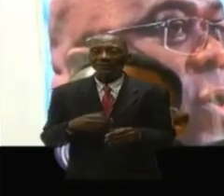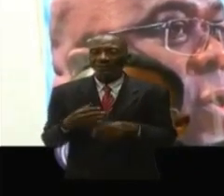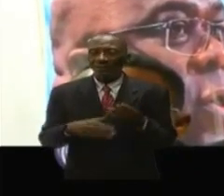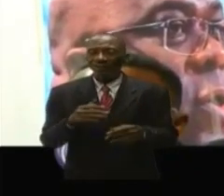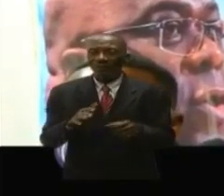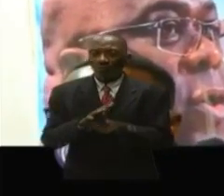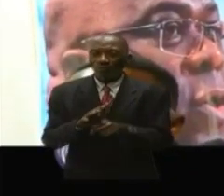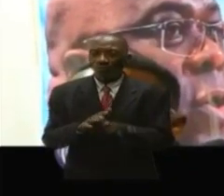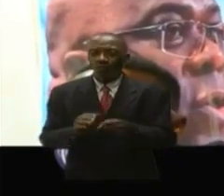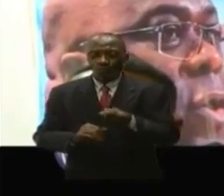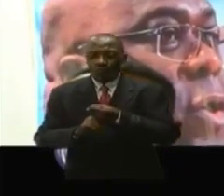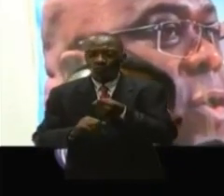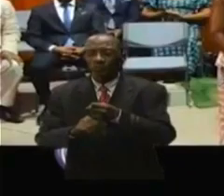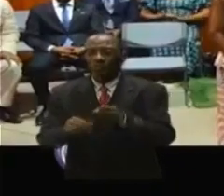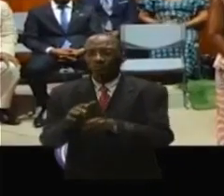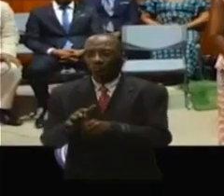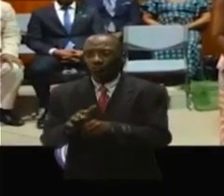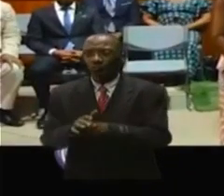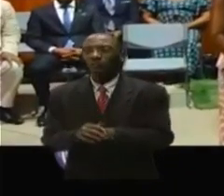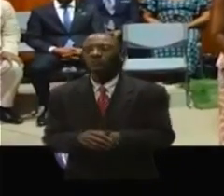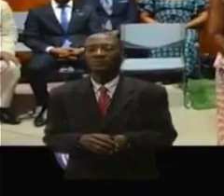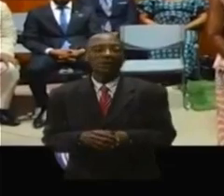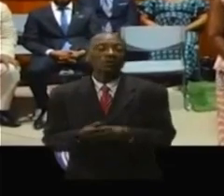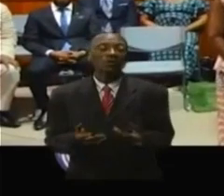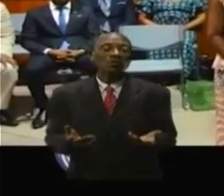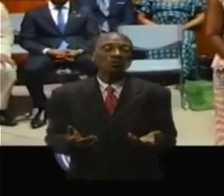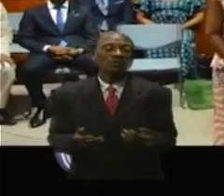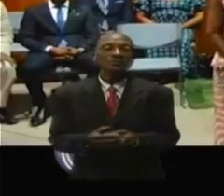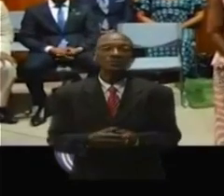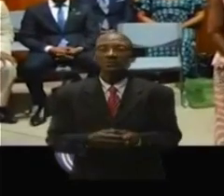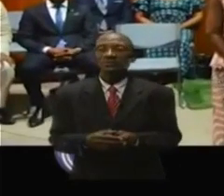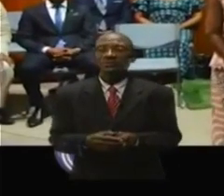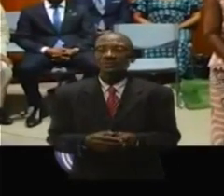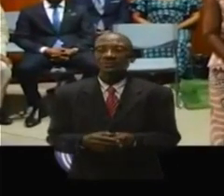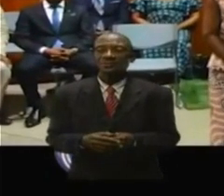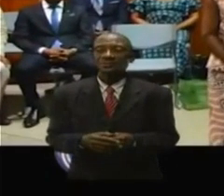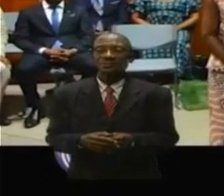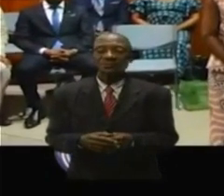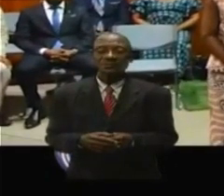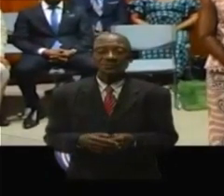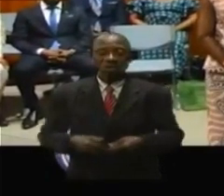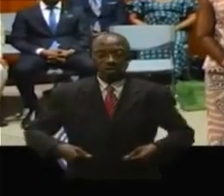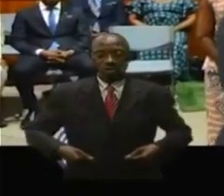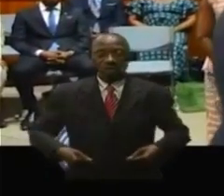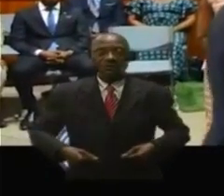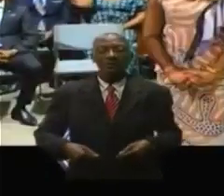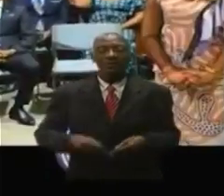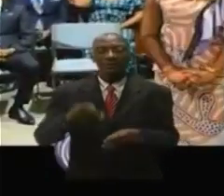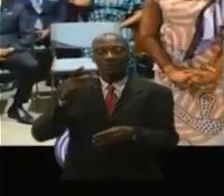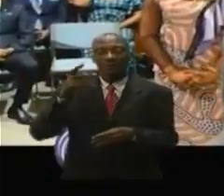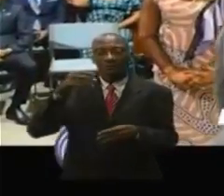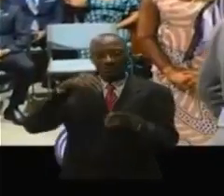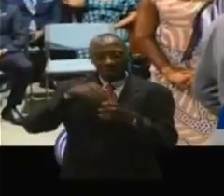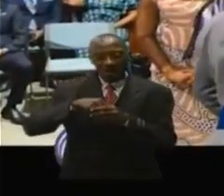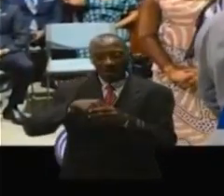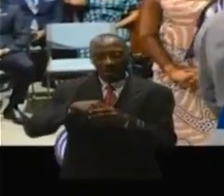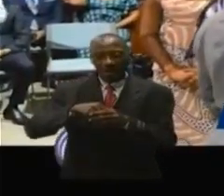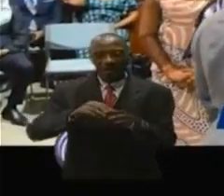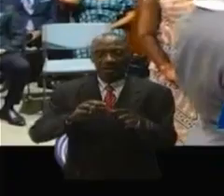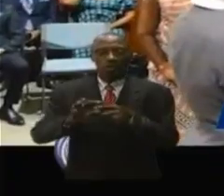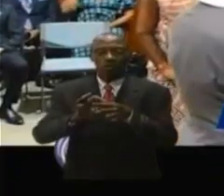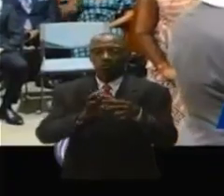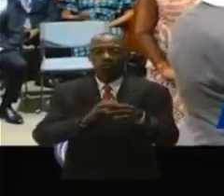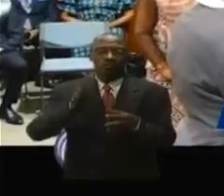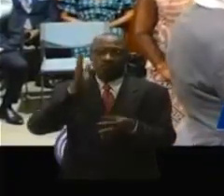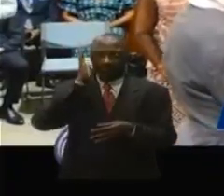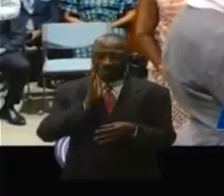à l'élection présidentielle. Cette formation politique, membre de l'Union sacrée de la nation, a pris l'engagement de soutenir la vision